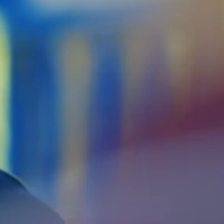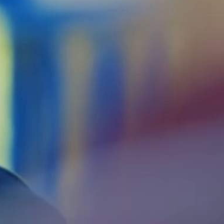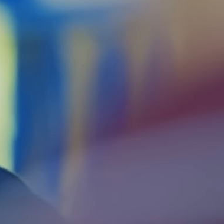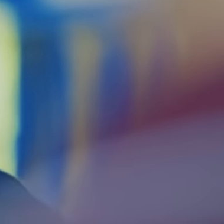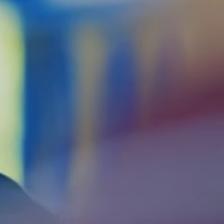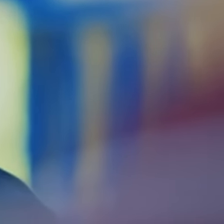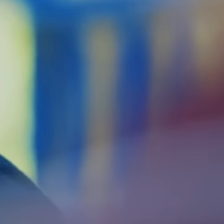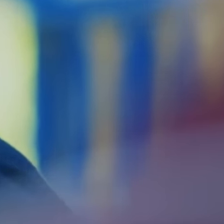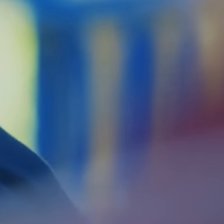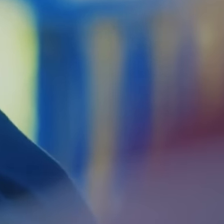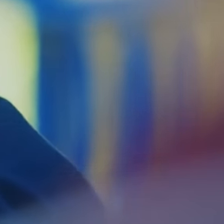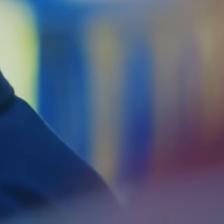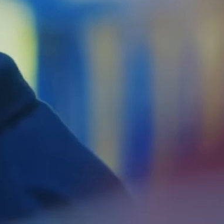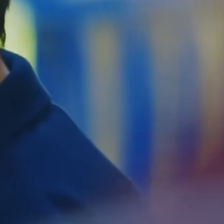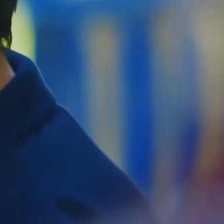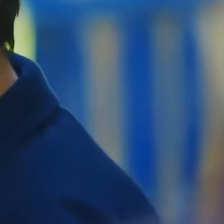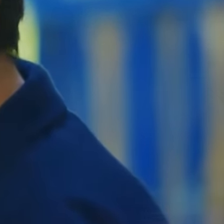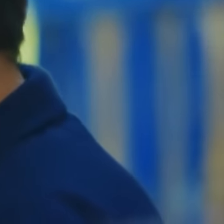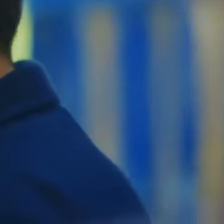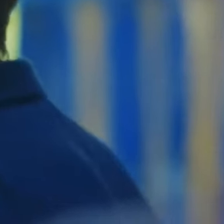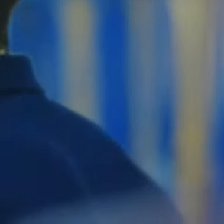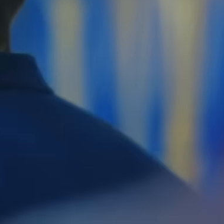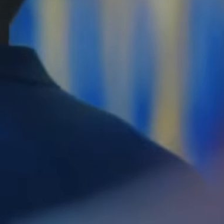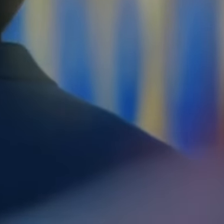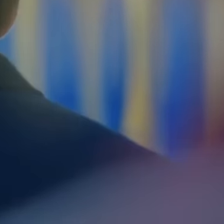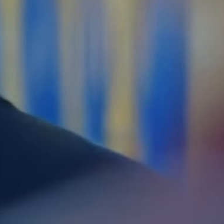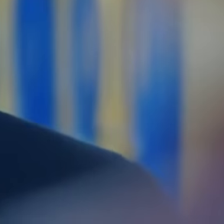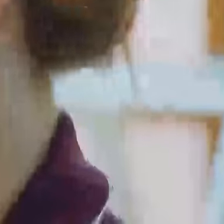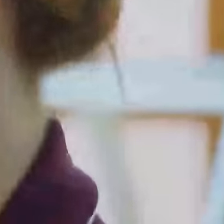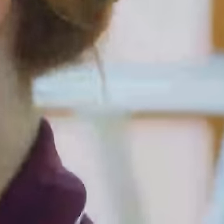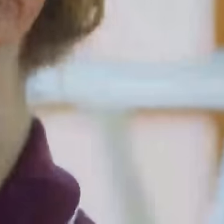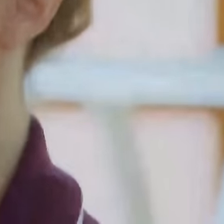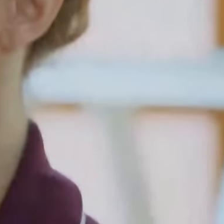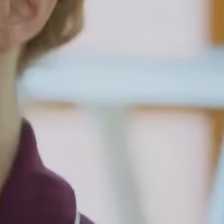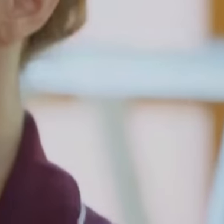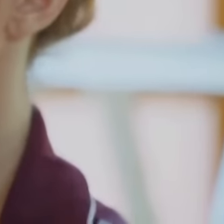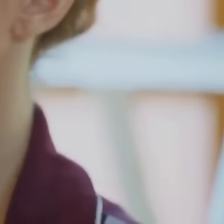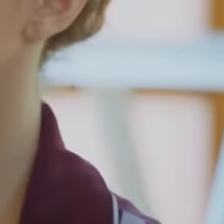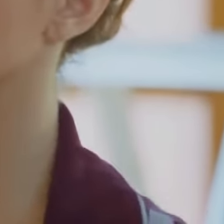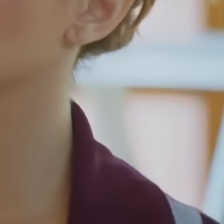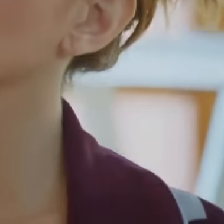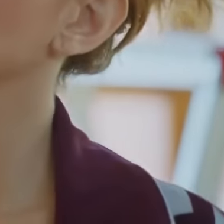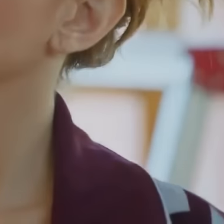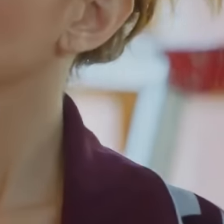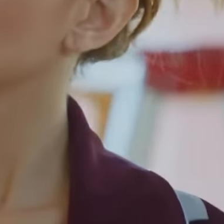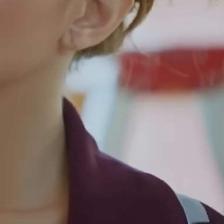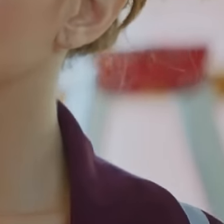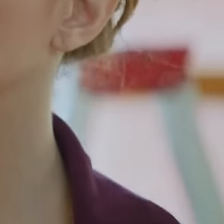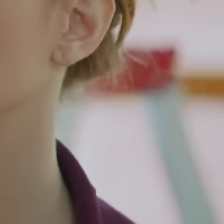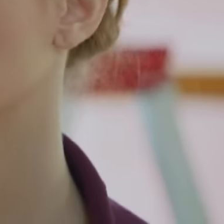Tarık çaresiz kabullenip arkasını döndü. Itır yüzünü asıp omuzlarını düşürerek Rulo'yu indirdi, arkasından bakıyor.